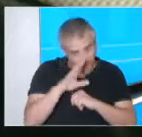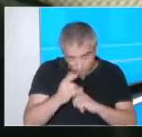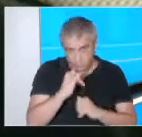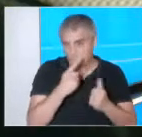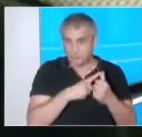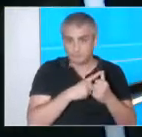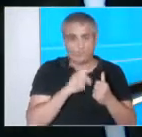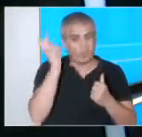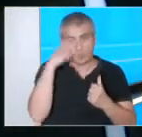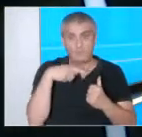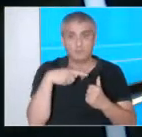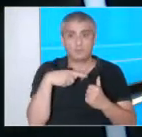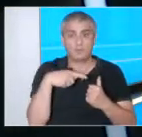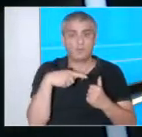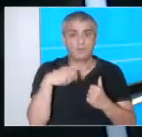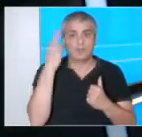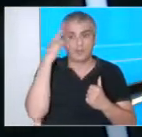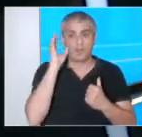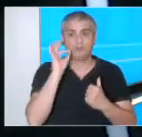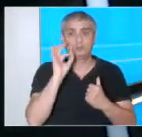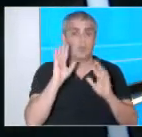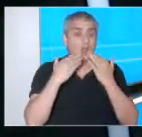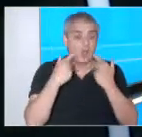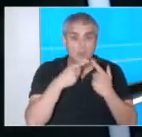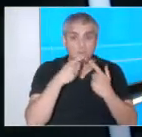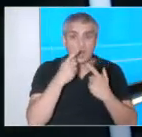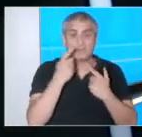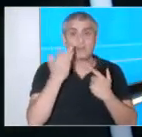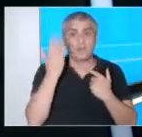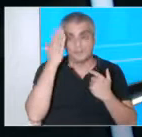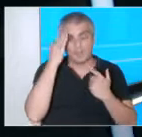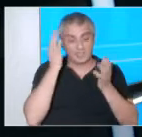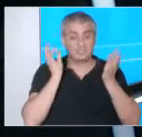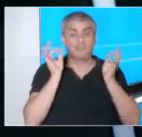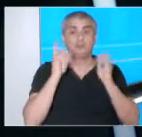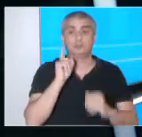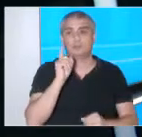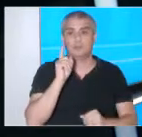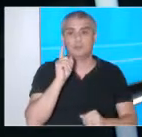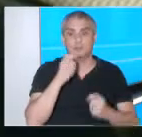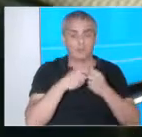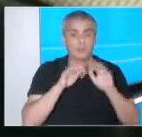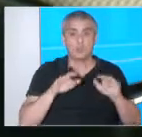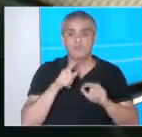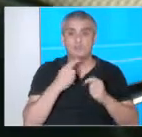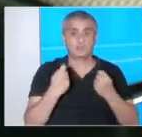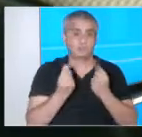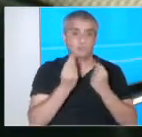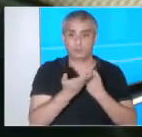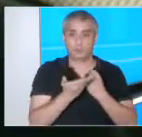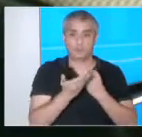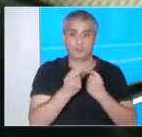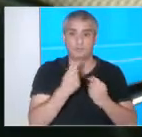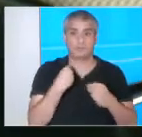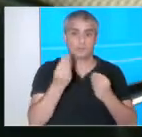מדובר, לא הבינו שמתחת לרעיון הזה של מצווה הכותל, אתה מכיר באופן רסמי, בתנועה הרפורמית כגורם,